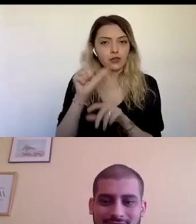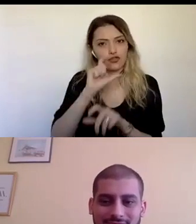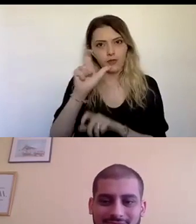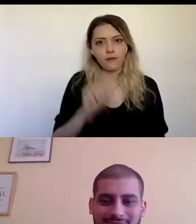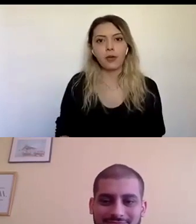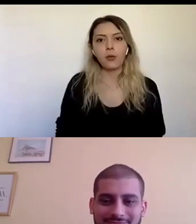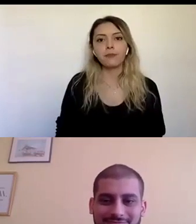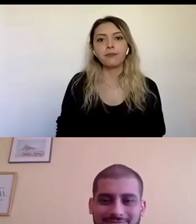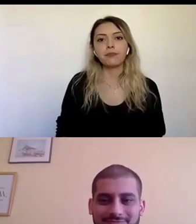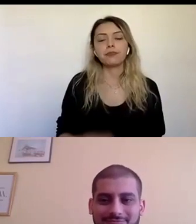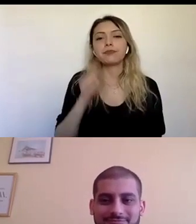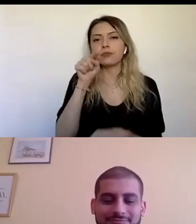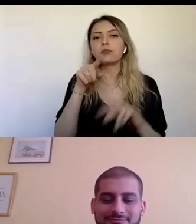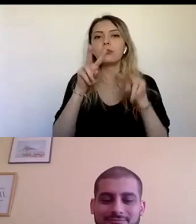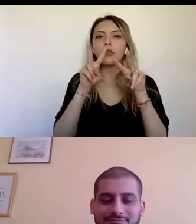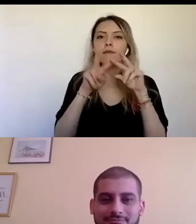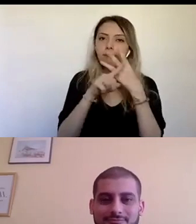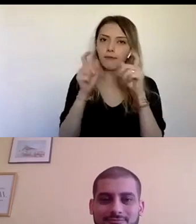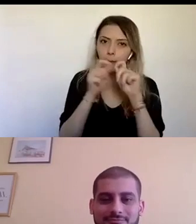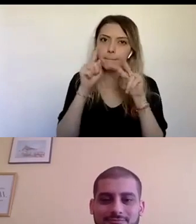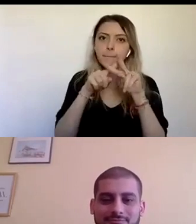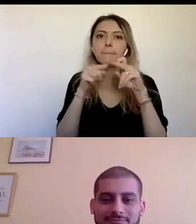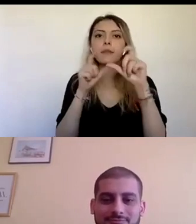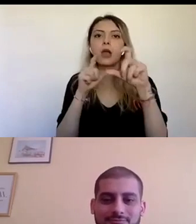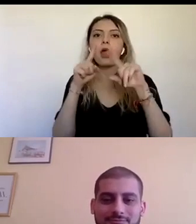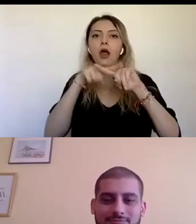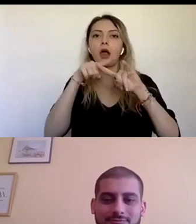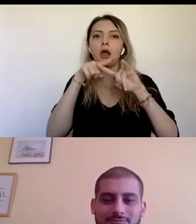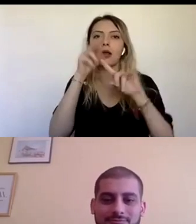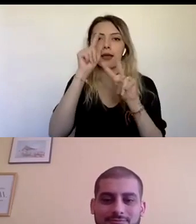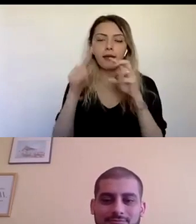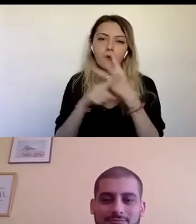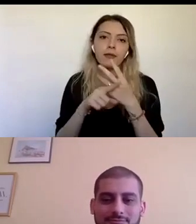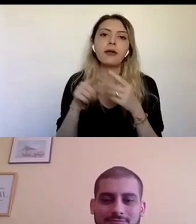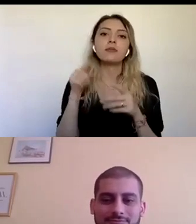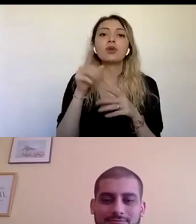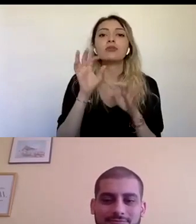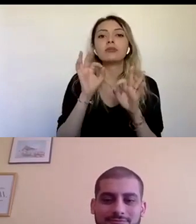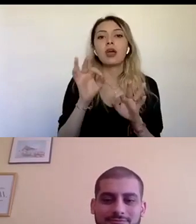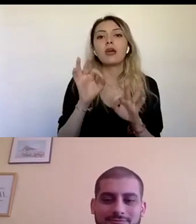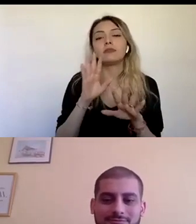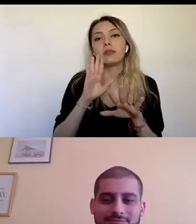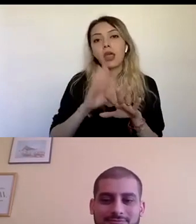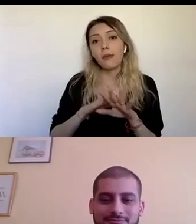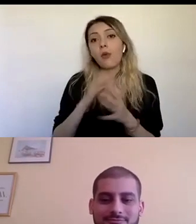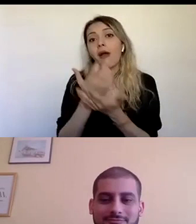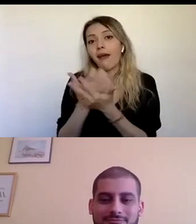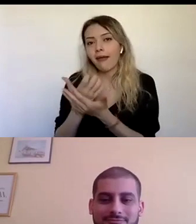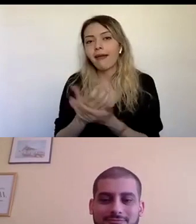yedekliyor belli başlı siteleri. Ayrıca ben istersem de kendim olarak herhangi bir siteyi kaydedebiliyorum. Ama bunun kaydı olmasını